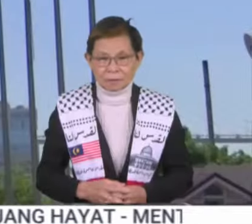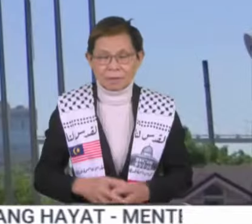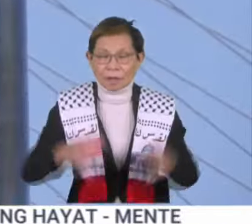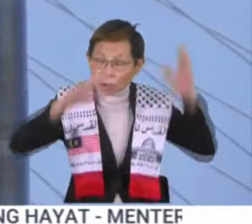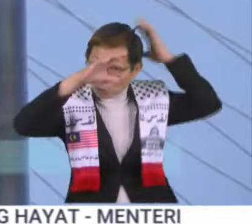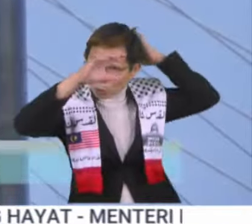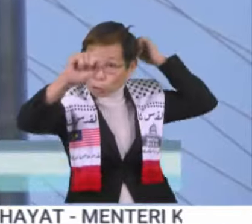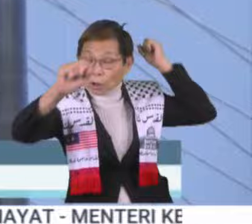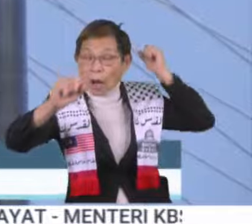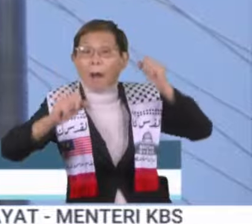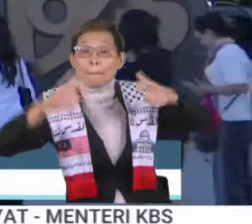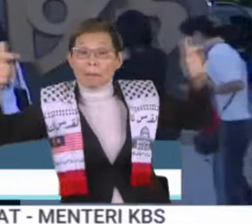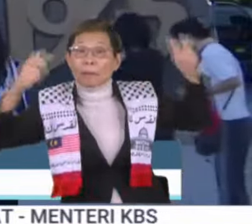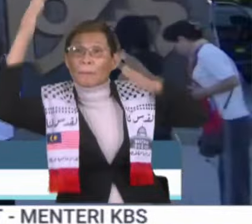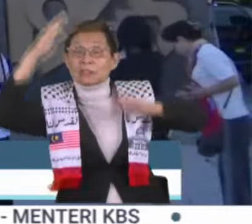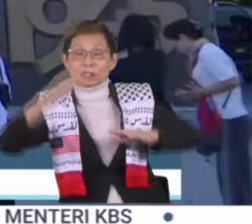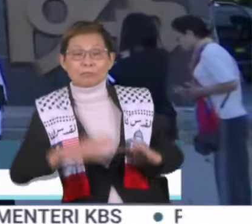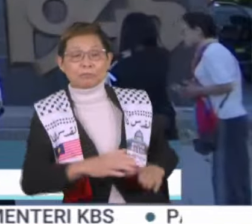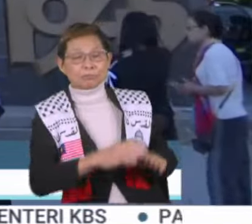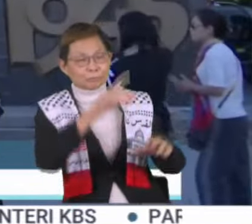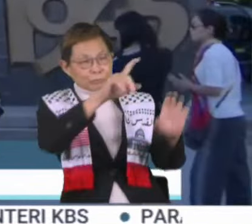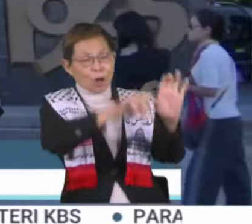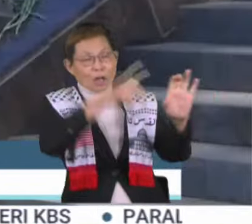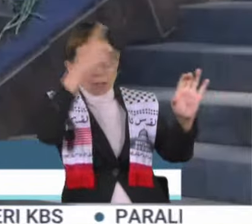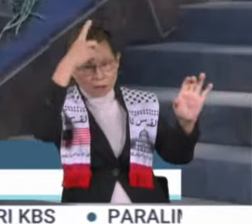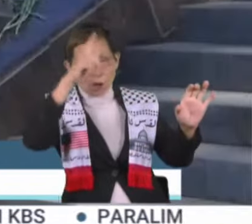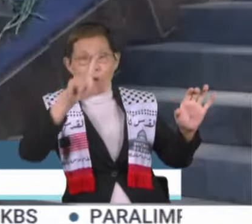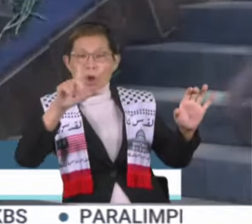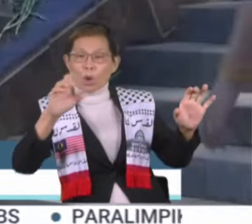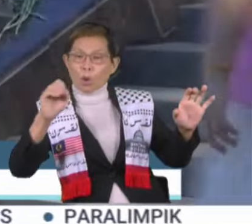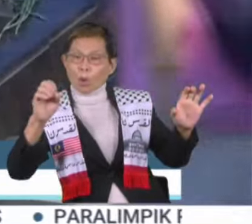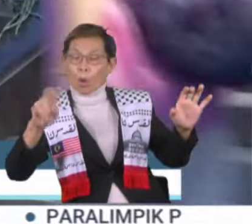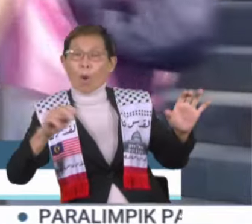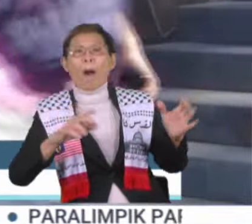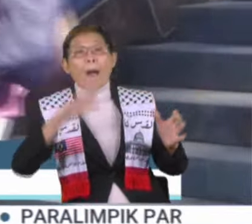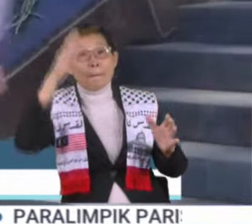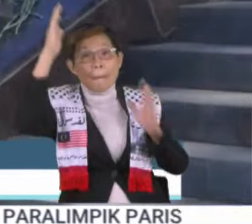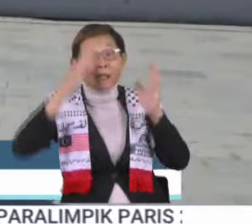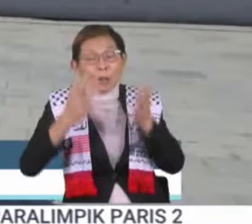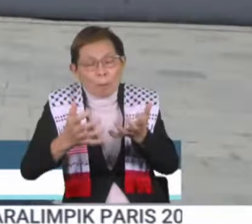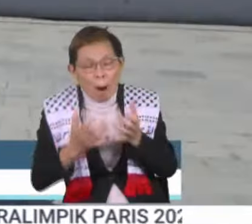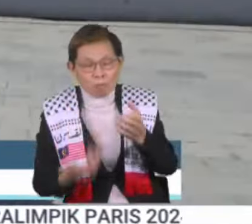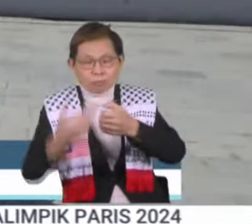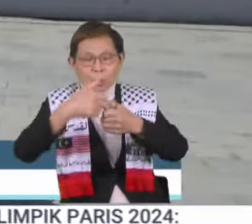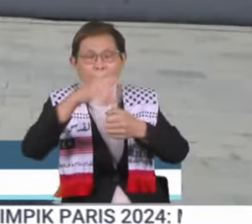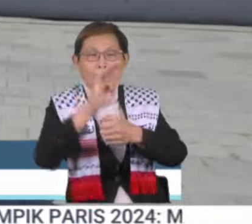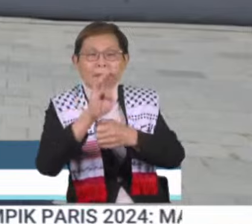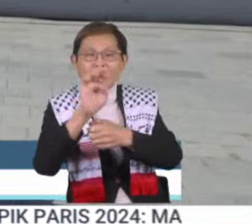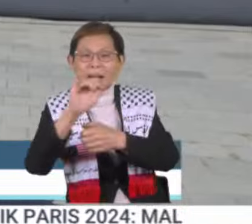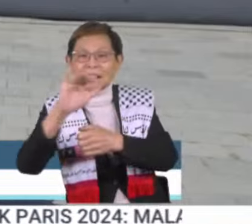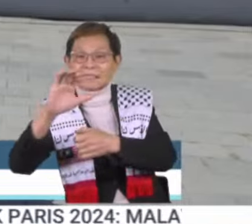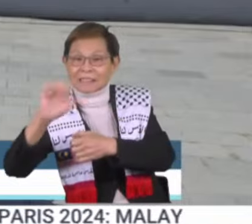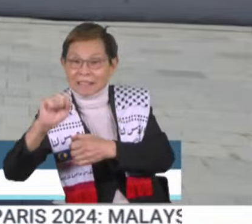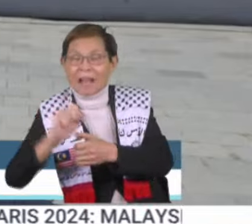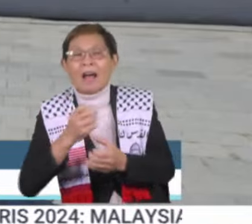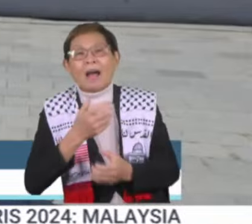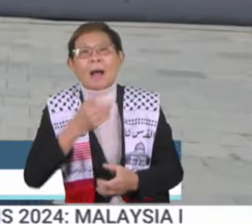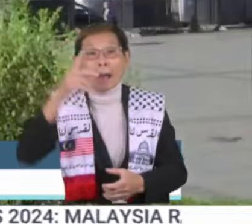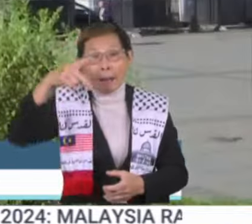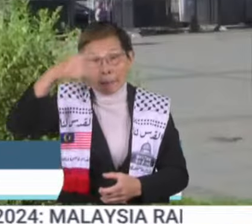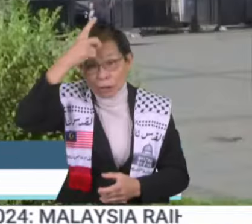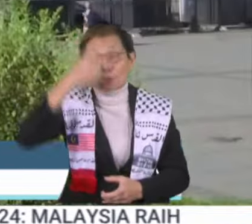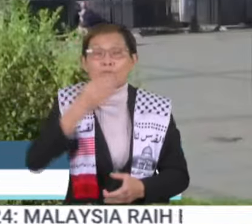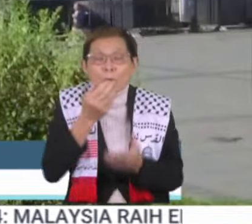Menurut Duta Besar Malaysia ke Rusia, Datuk Lun Lai Chiong, hasrat Malaysia untuk menyertai BRICS akan disuarakan Perdana